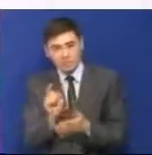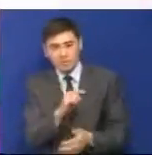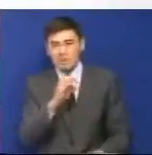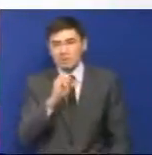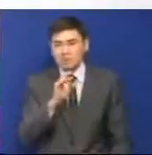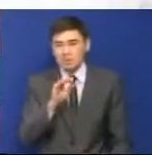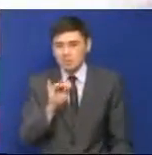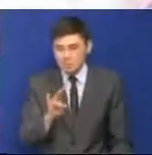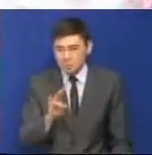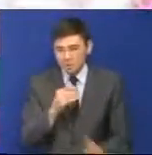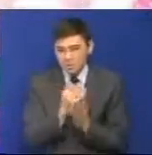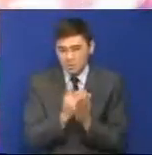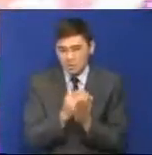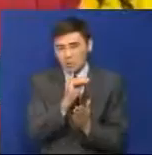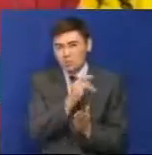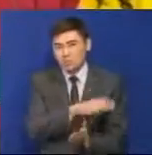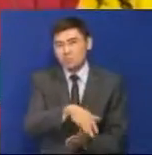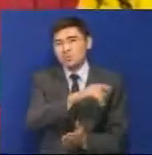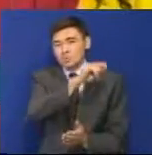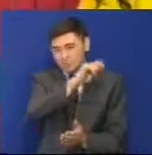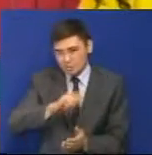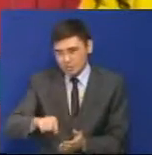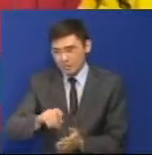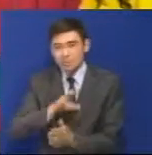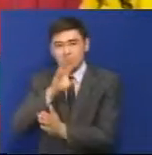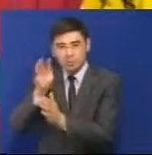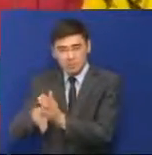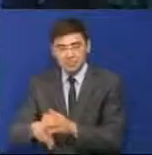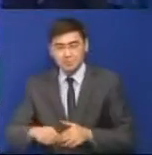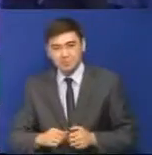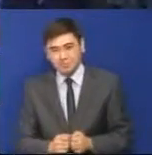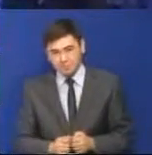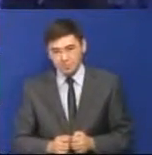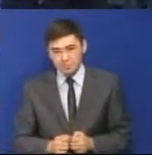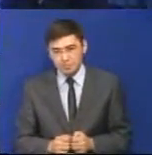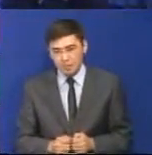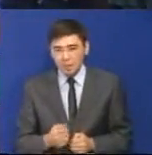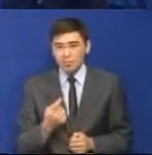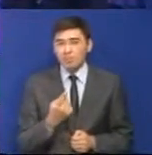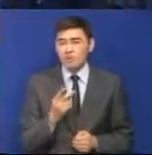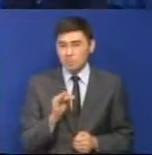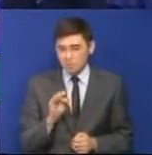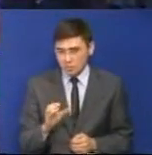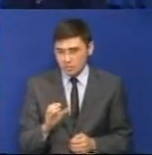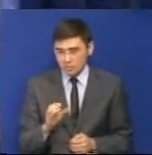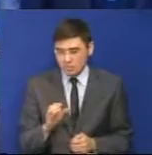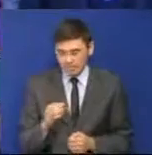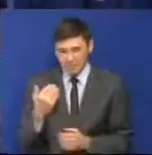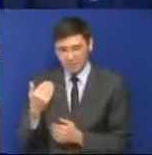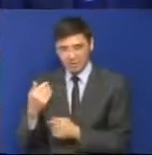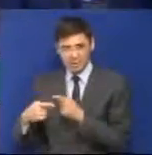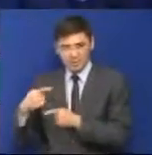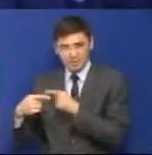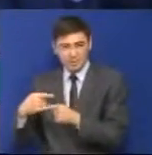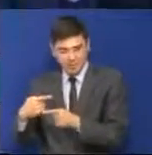еліміздің оңтүстік өңірлерінен келіп оқып жатқан студенттер бар. Жылдағы дәстүрге сай оқу орнының бірінші курс студенттерін қабылдау рәсімі